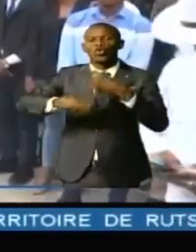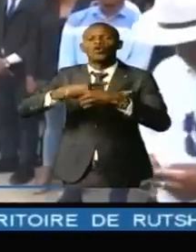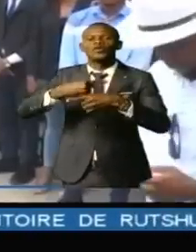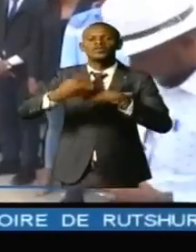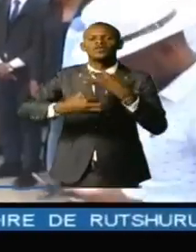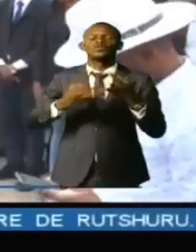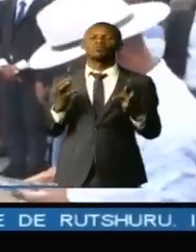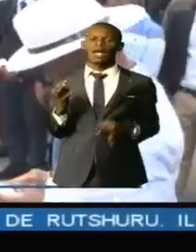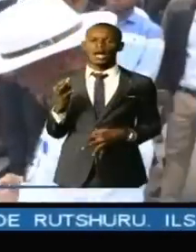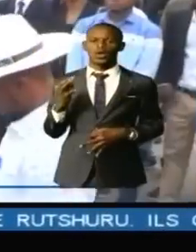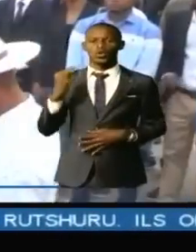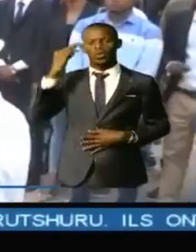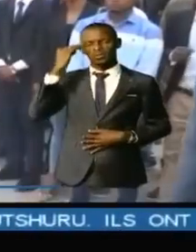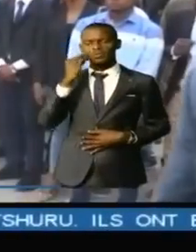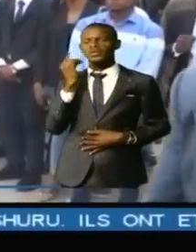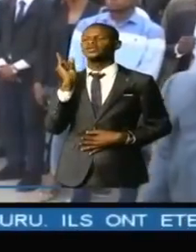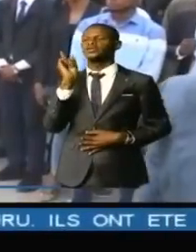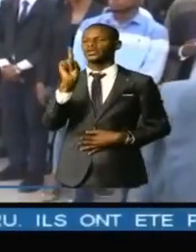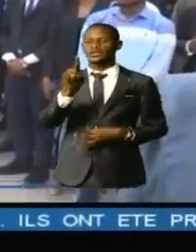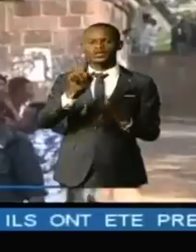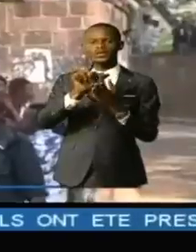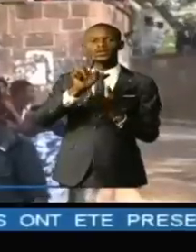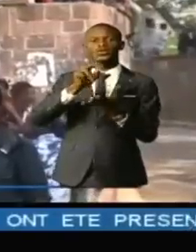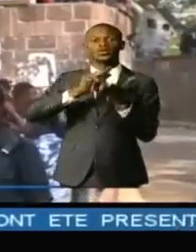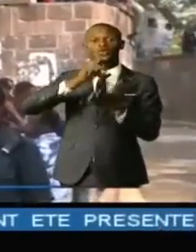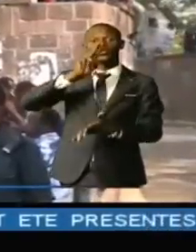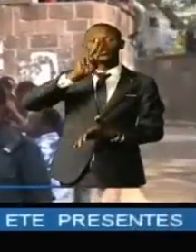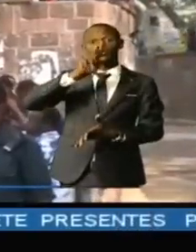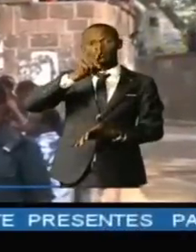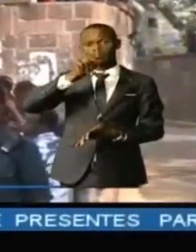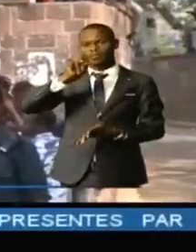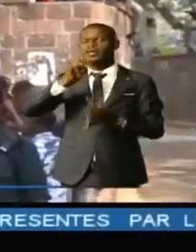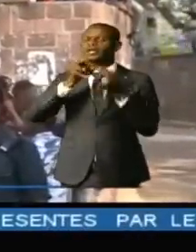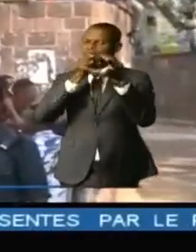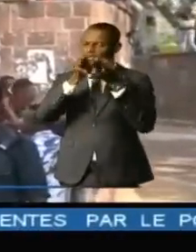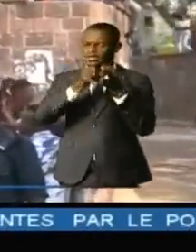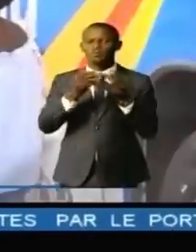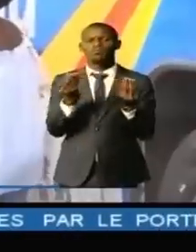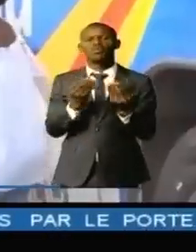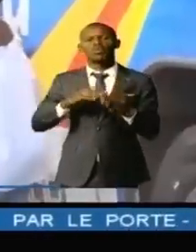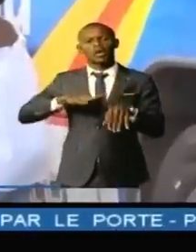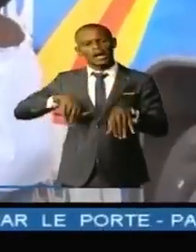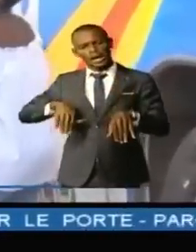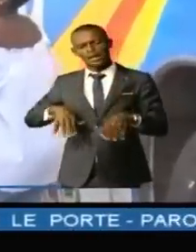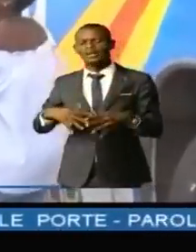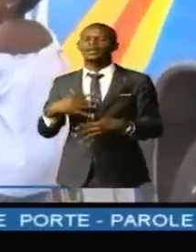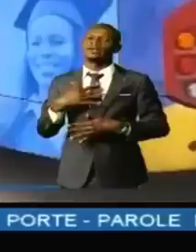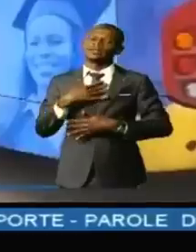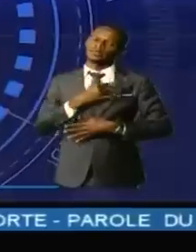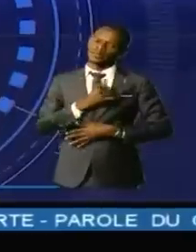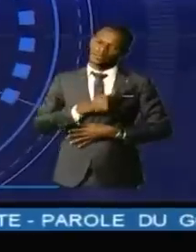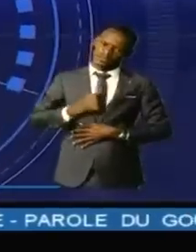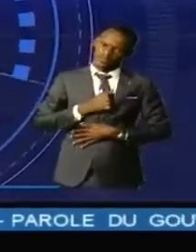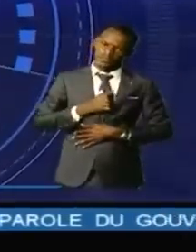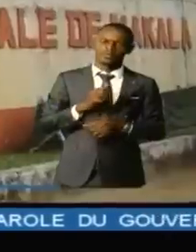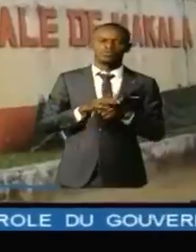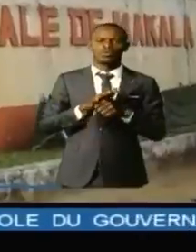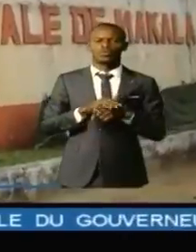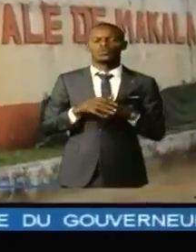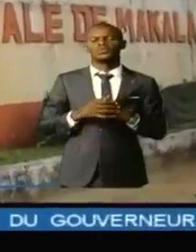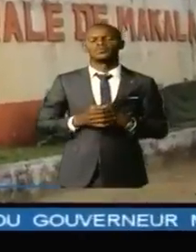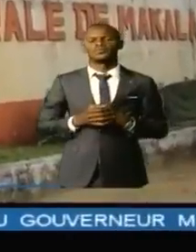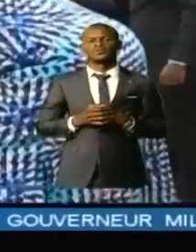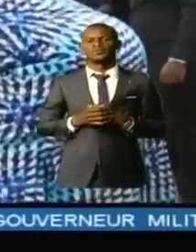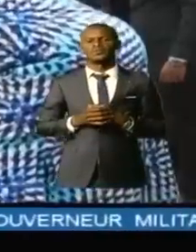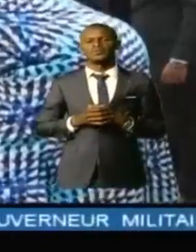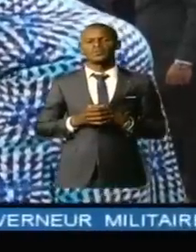des représentants des étudiants pour donner les vraies raisons de retard, entre autres l'identification de tous les étudiants. Au